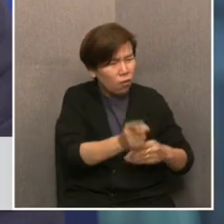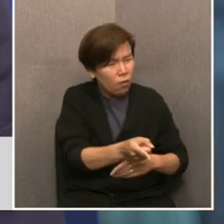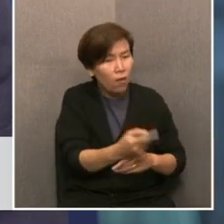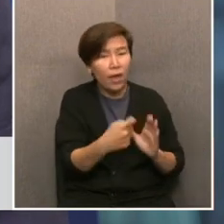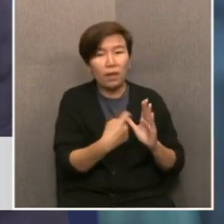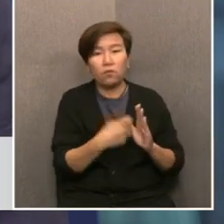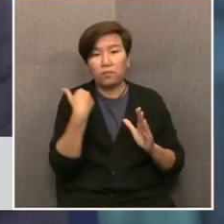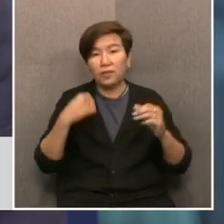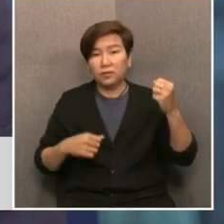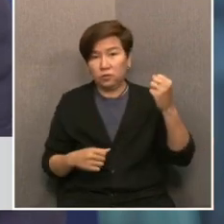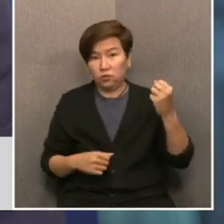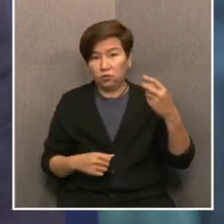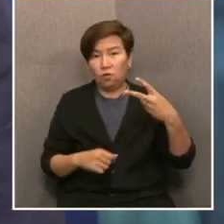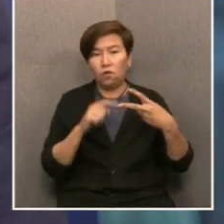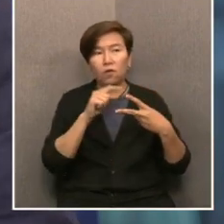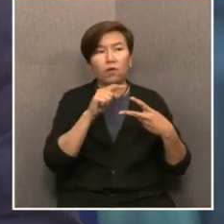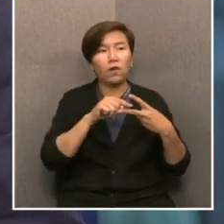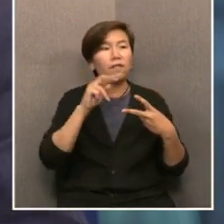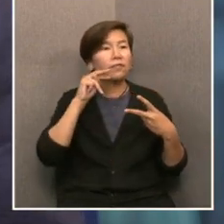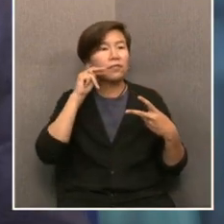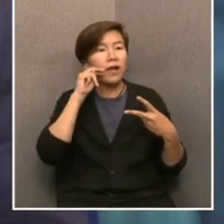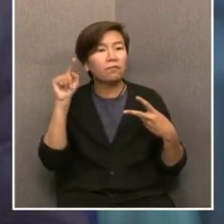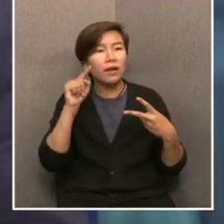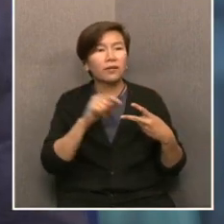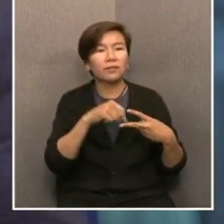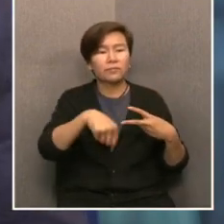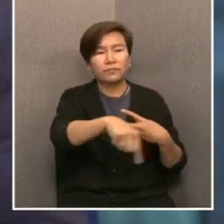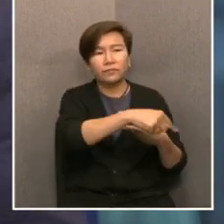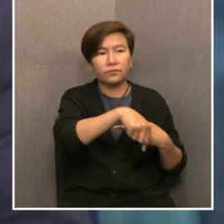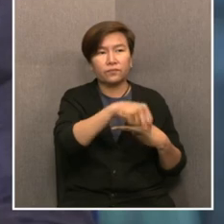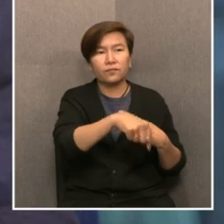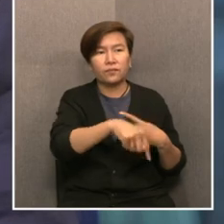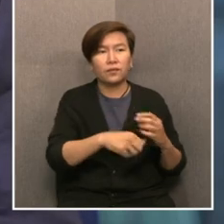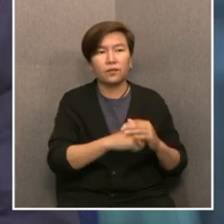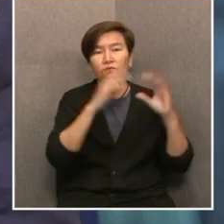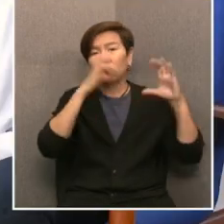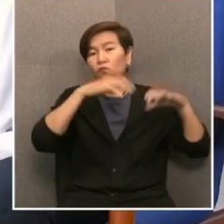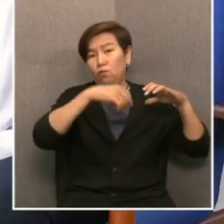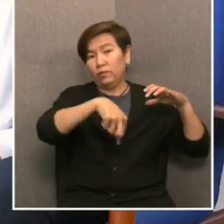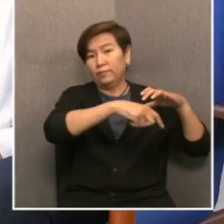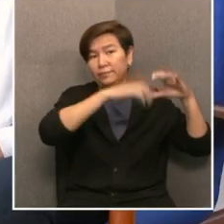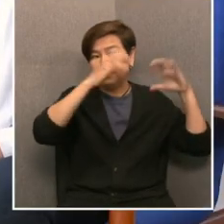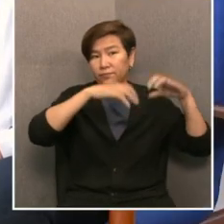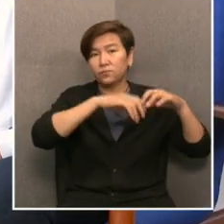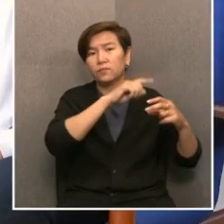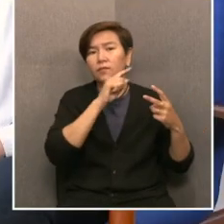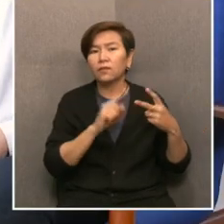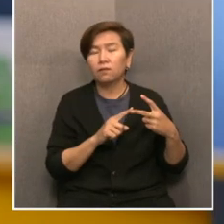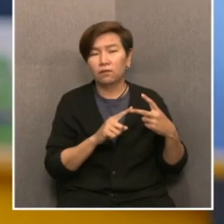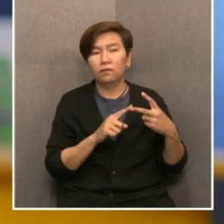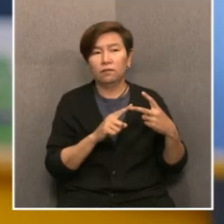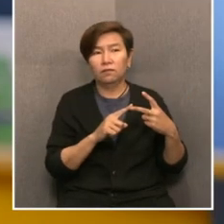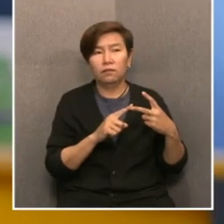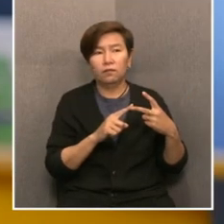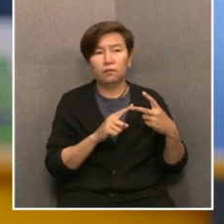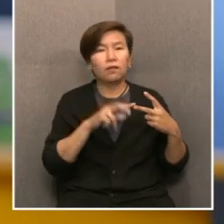นเองก็คือ1ปริมาณน้ำที่เกิดจากน้ำในพื้นที ่น้ำในพื้นที่ ก็คือฝนตกลงมาสาเหตุที่2คือปริมาณน้ำที่